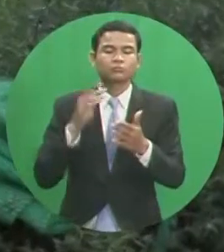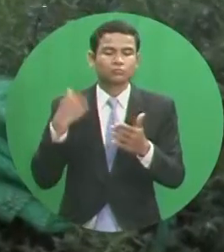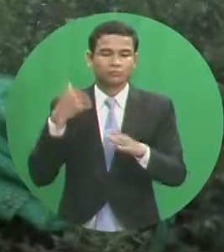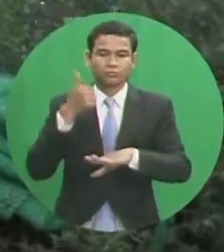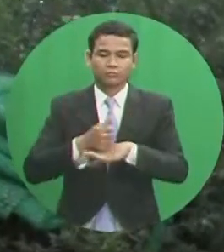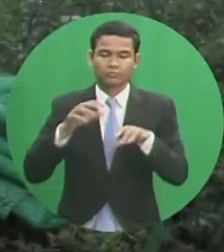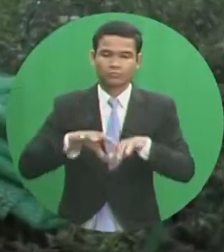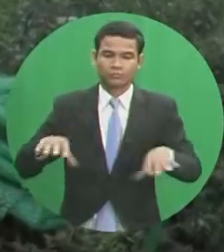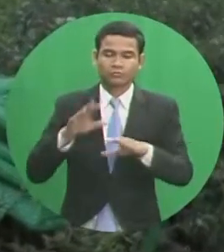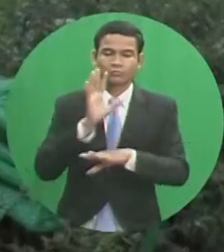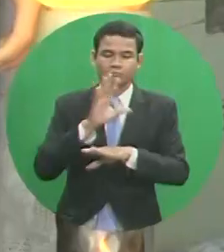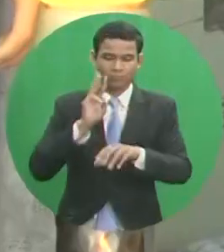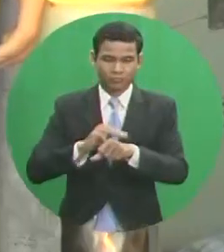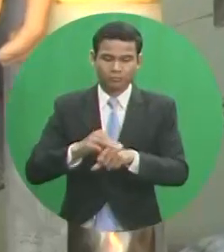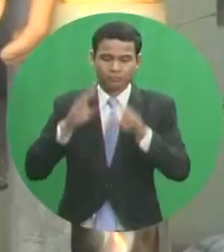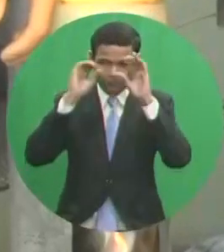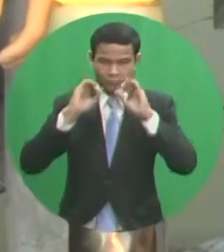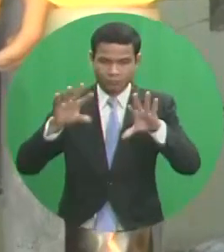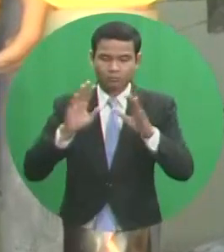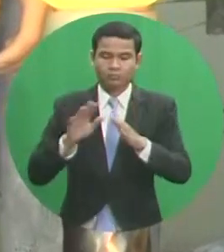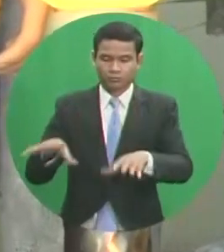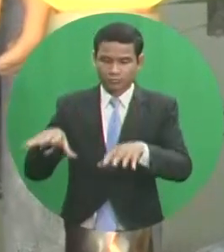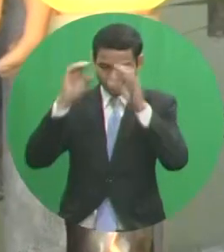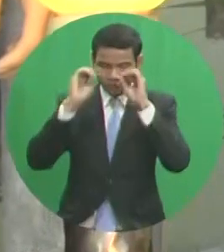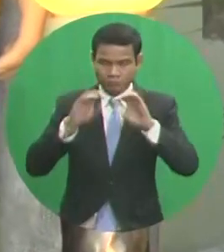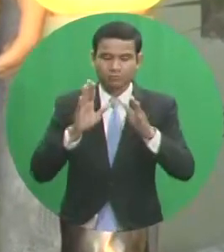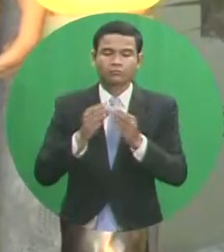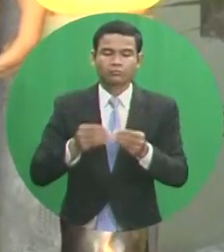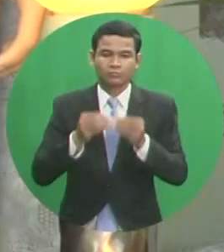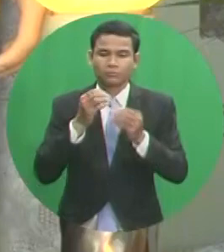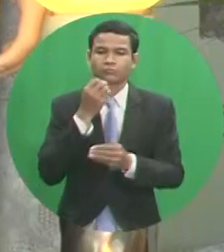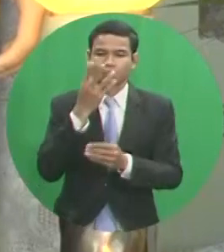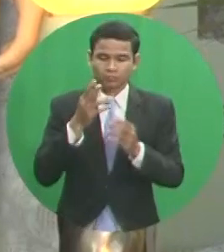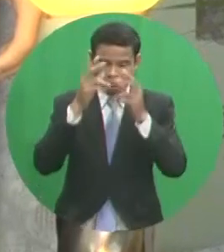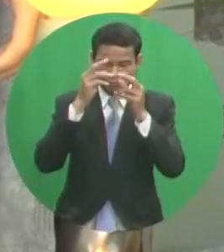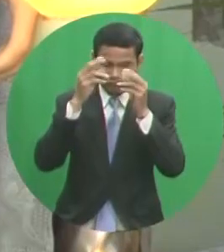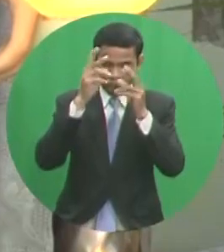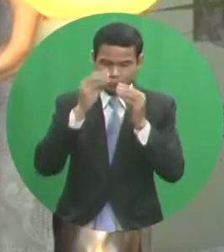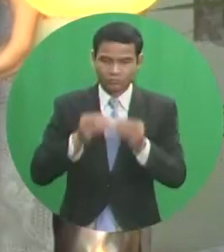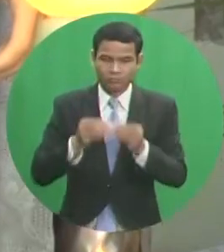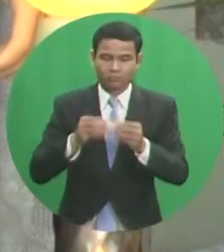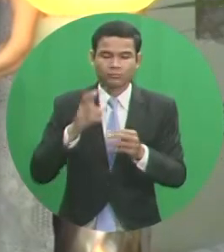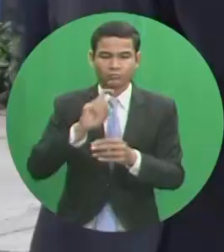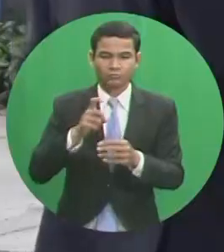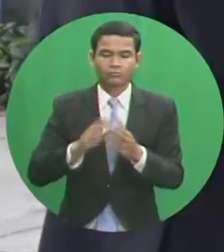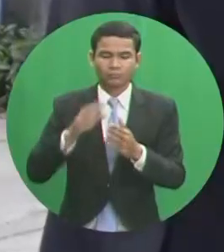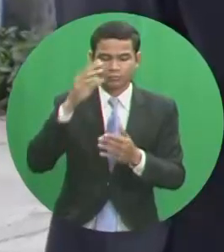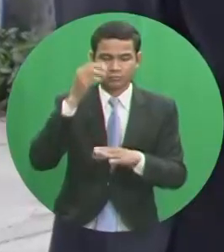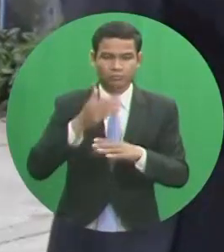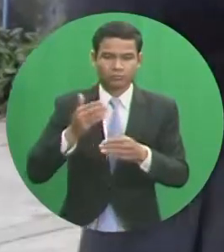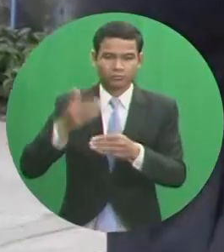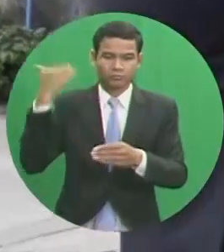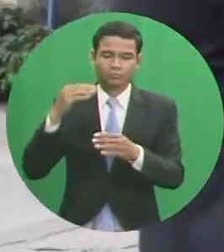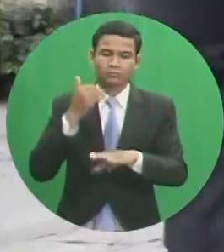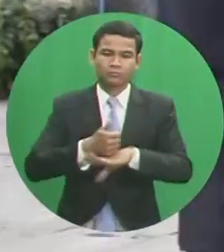นายุกระทรวงพาณิชย์บ้านอัญเชิญดักกรมกากรบิญญาณคันซับลูกนูสิผาดอัตยตาประเทศการยาล